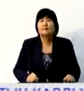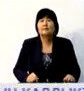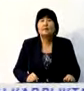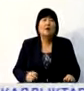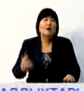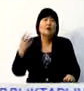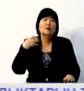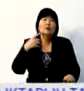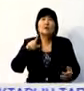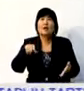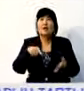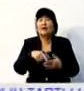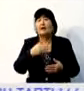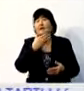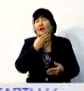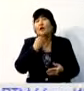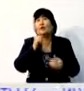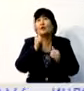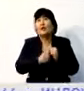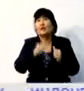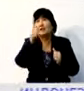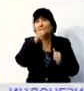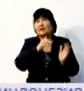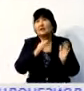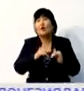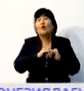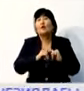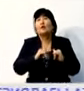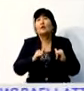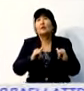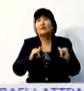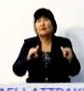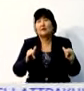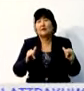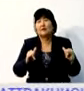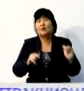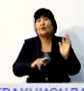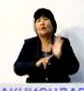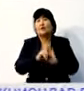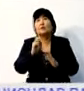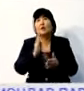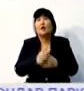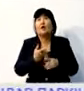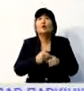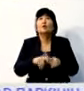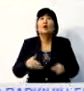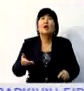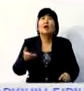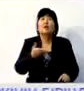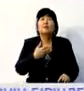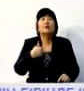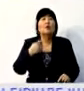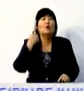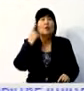Қызылорда қаласы көркендеп әр жыл сайын көркендеп өсіп келатыр ғой. Соған біз, мен